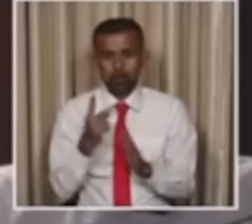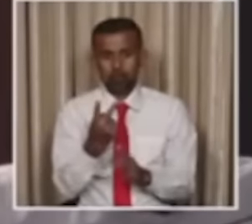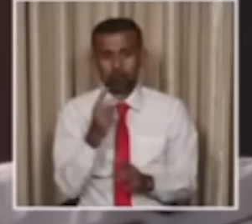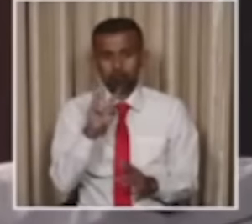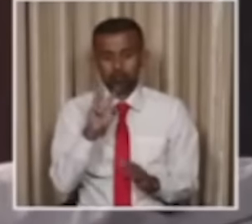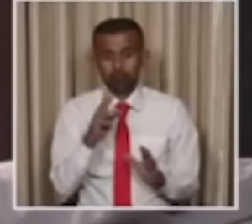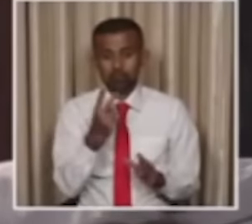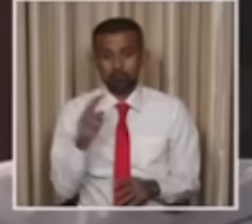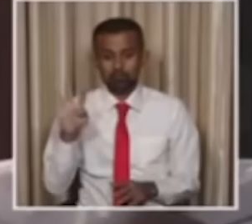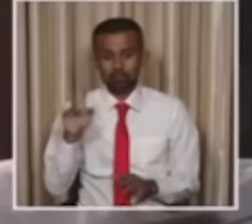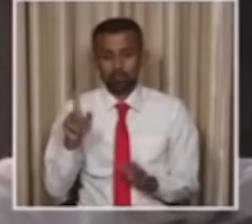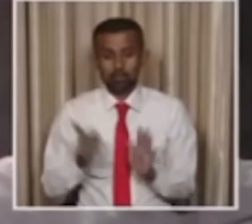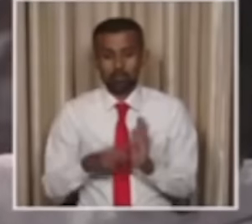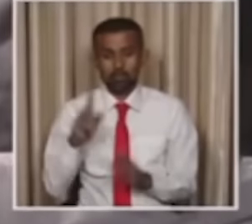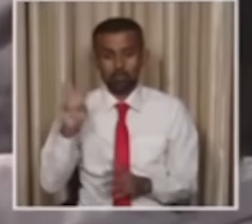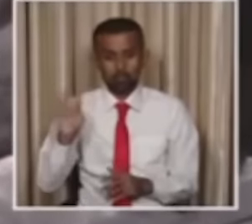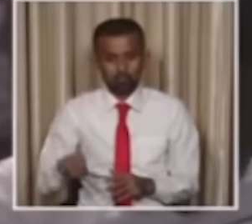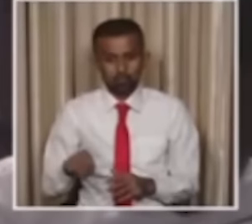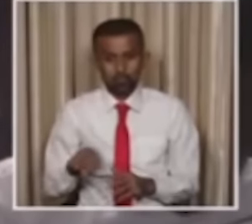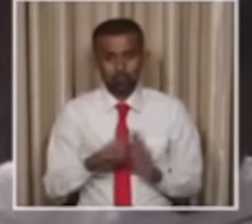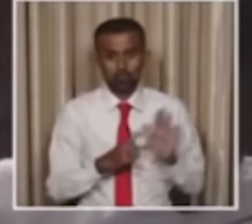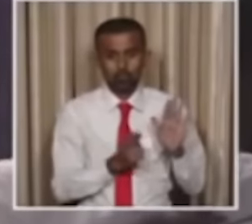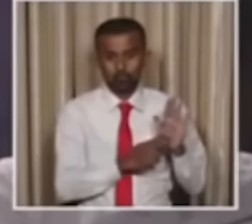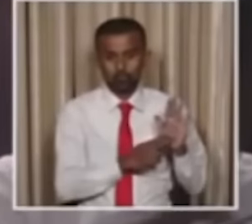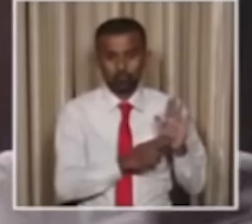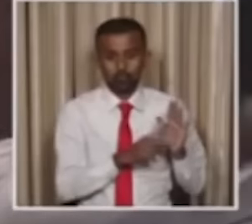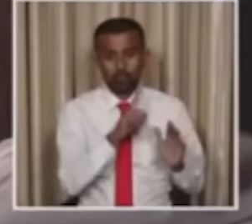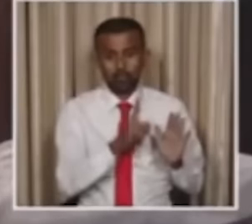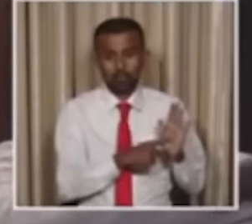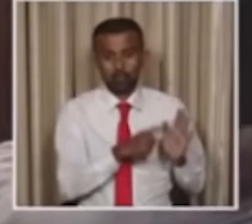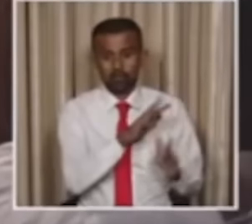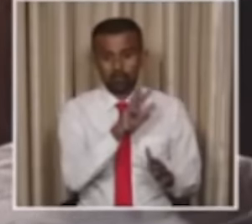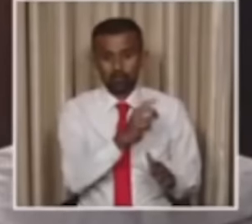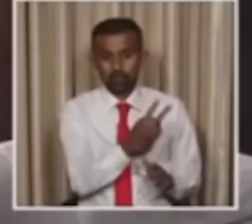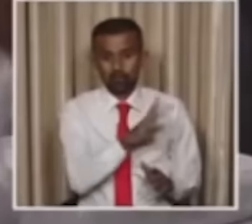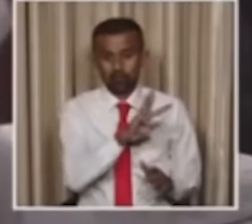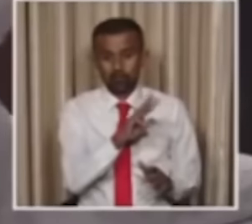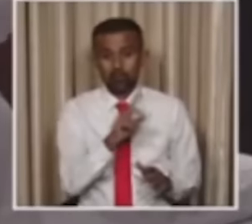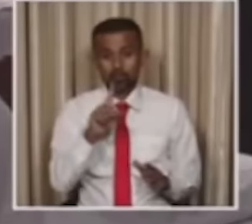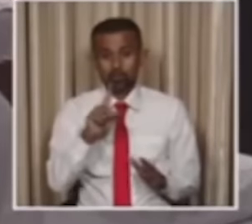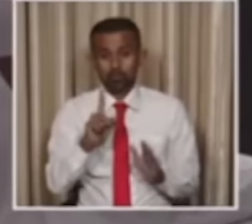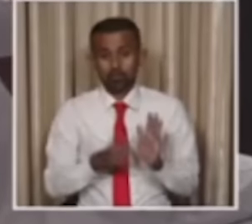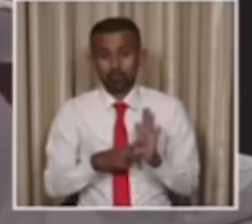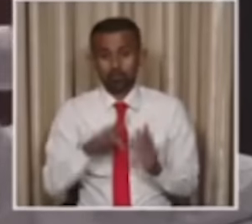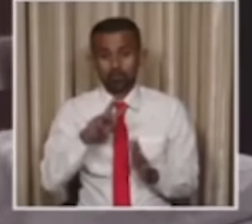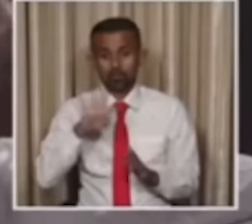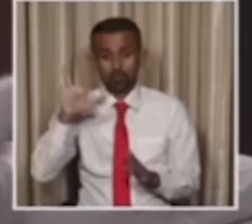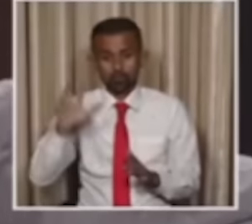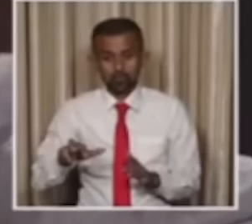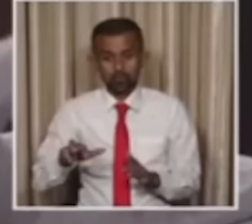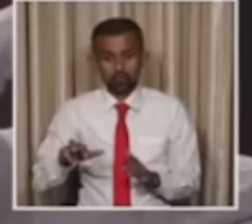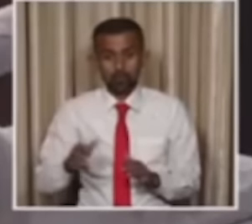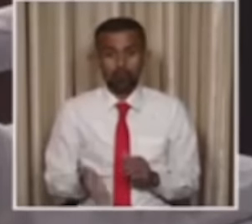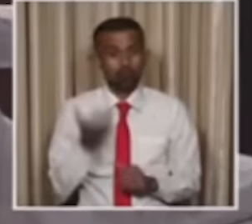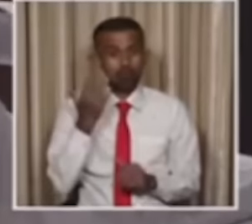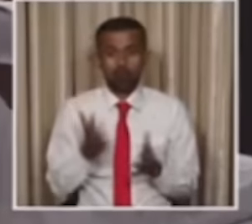2023 2024 113,000යි. එතකොට ජූන් වල ගත්තොත් 119,000යි 2023 149,000 විශාල වැඩිවීමක් වෙලා තියෙනවා. ඒ